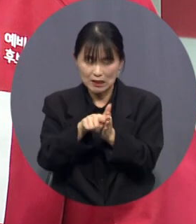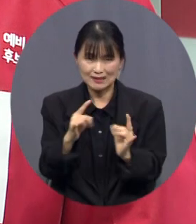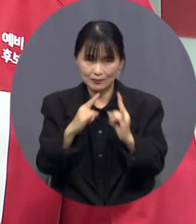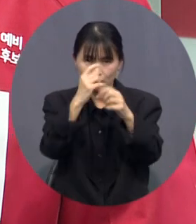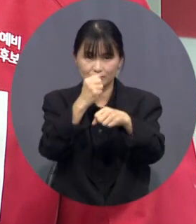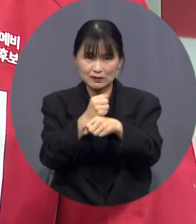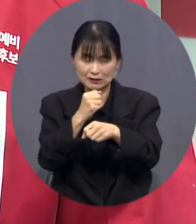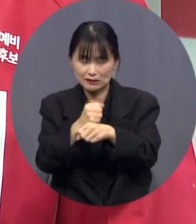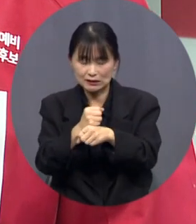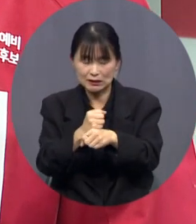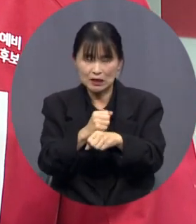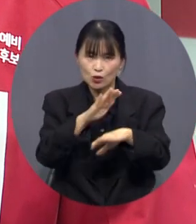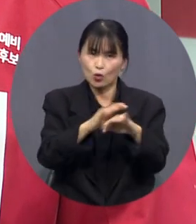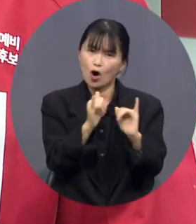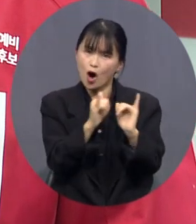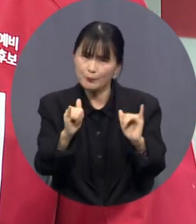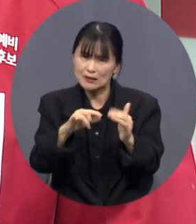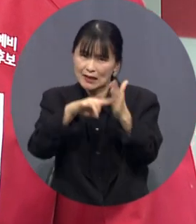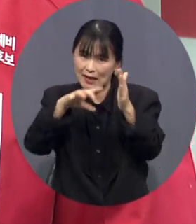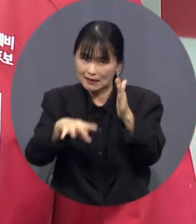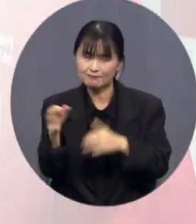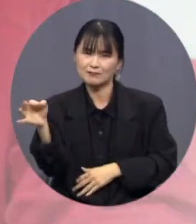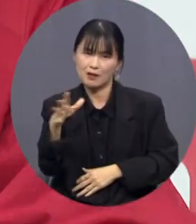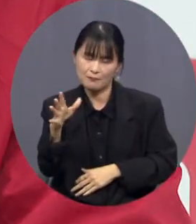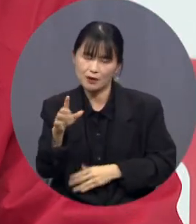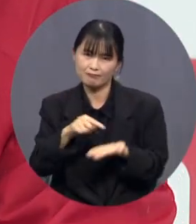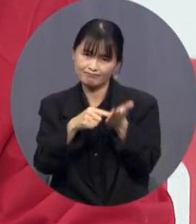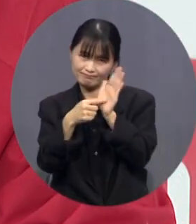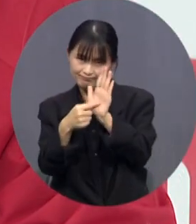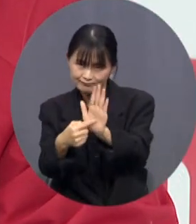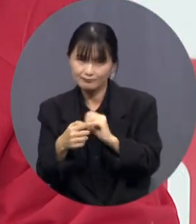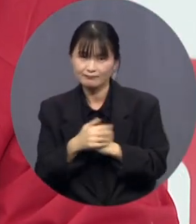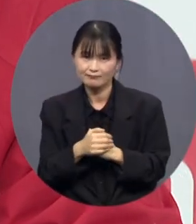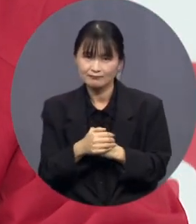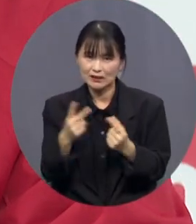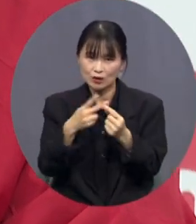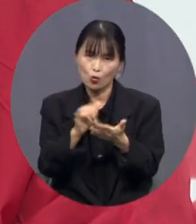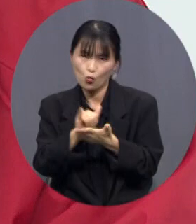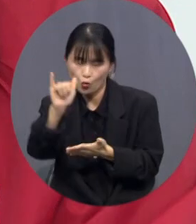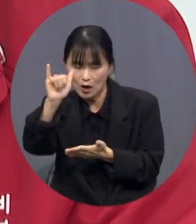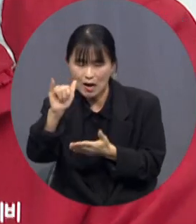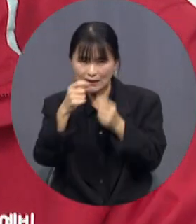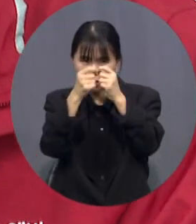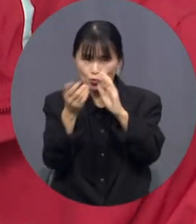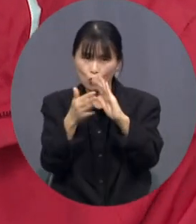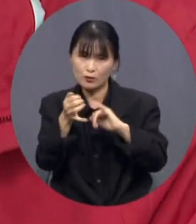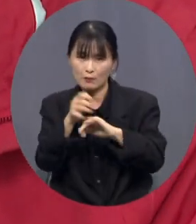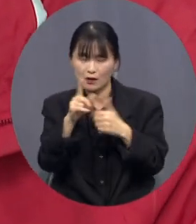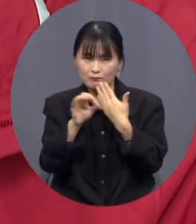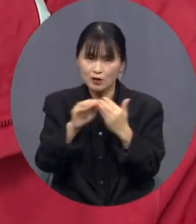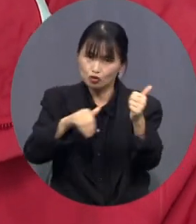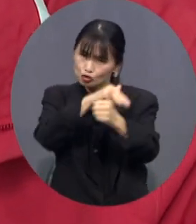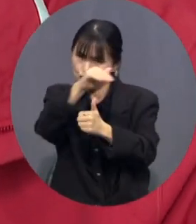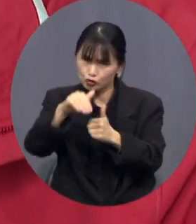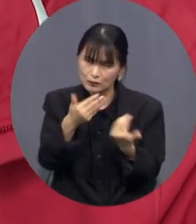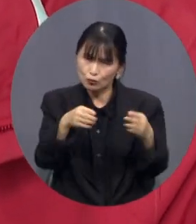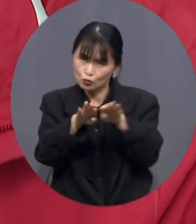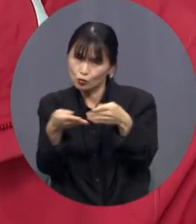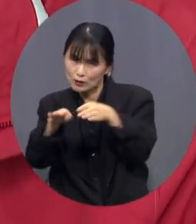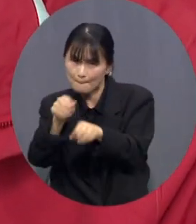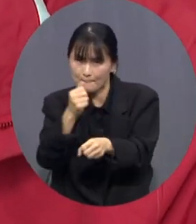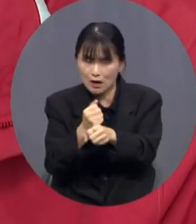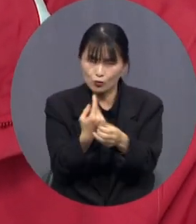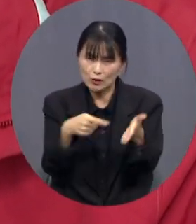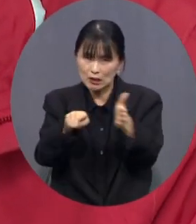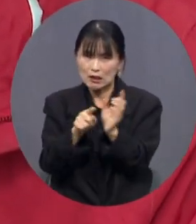농업 양도세와 취득세 면을 내세웠습니다 제 2공항 세부 공약으로 공항주변 인프라 구성을 위한